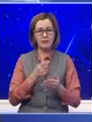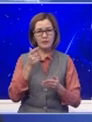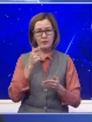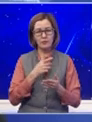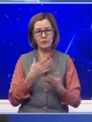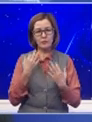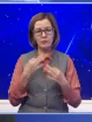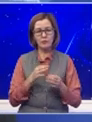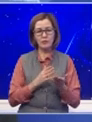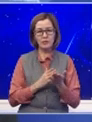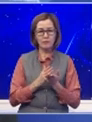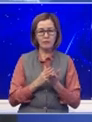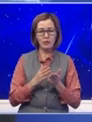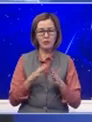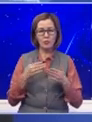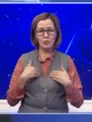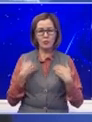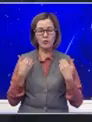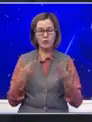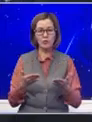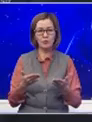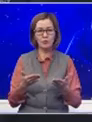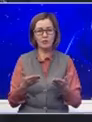өзіміздің бос лауазымдарды, сонан кейін